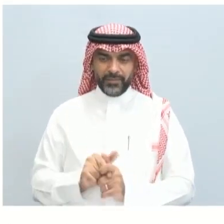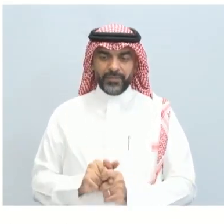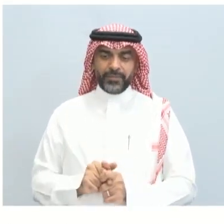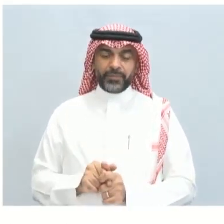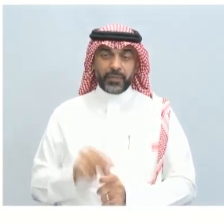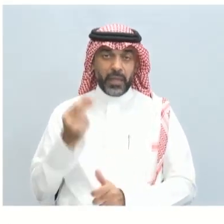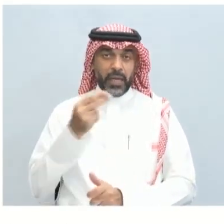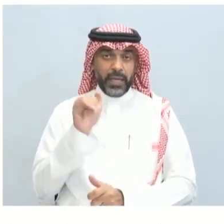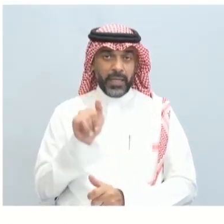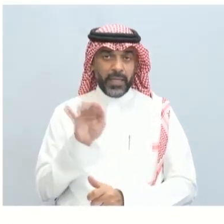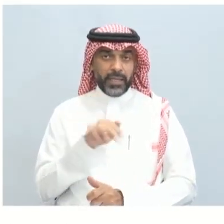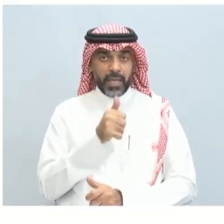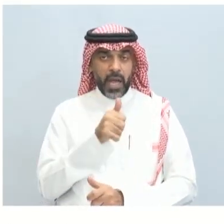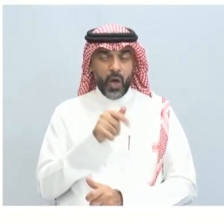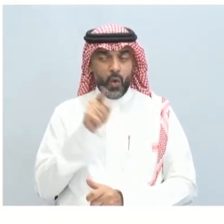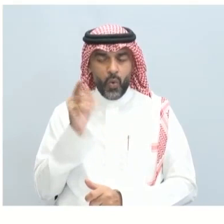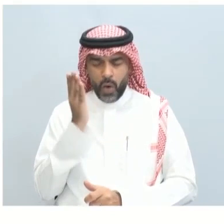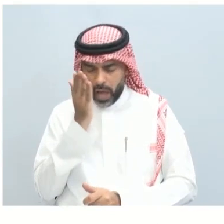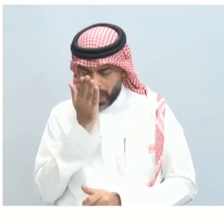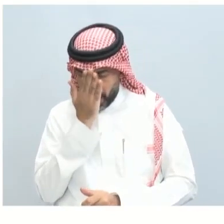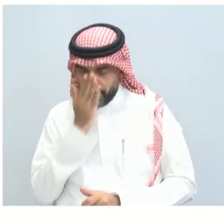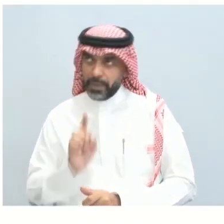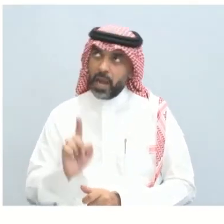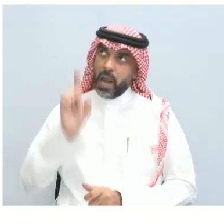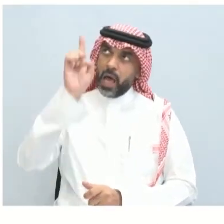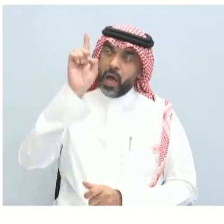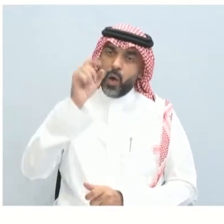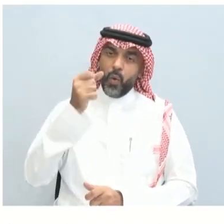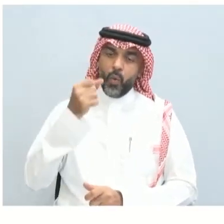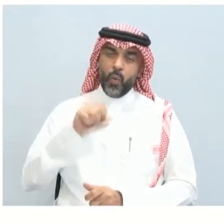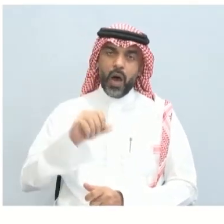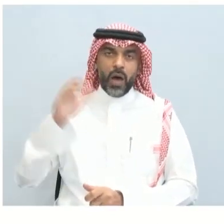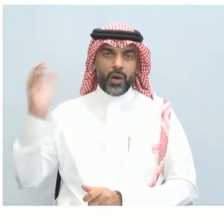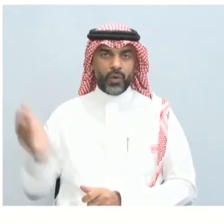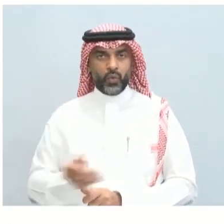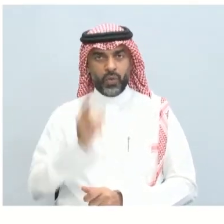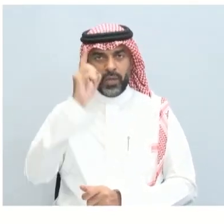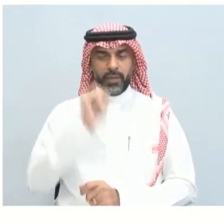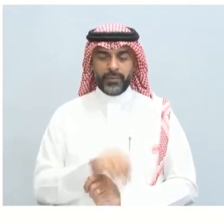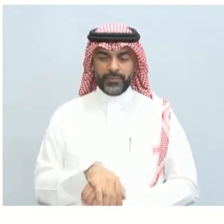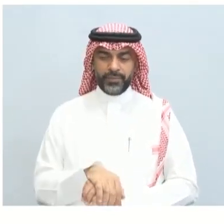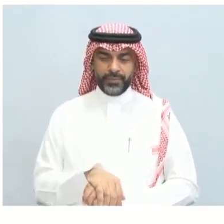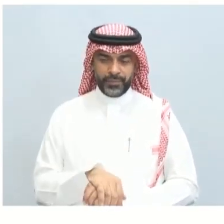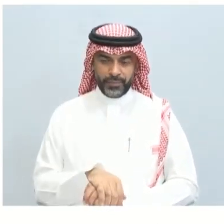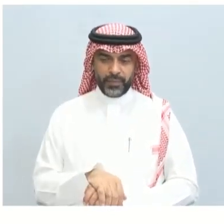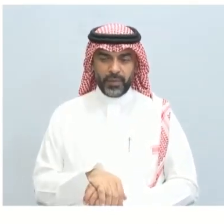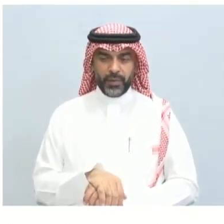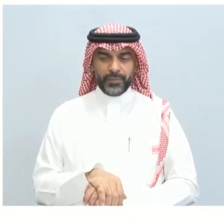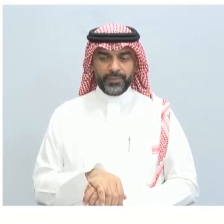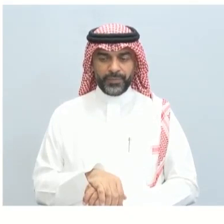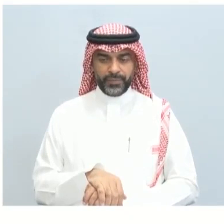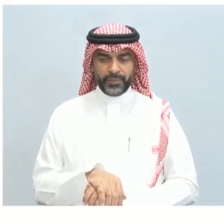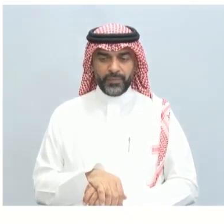عيسى هو عبد لله ورسول من رسول الله النبي محمد صلى الله عليه وسلم عبد لله